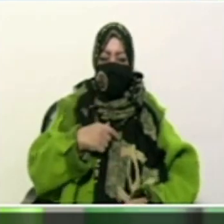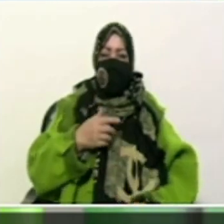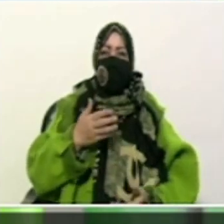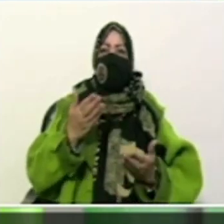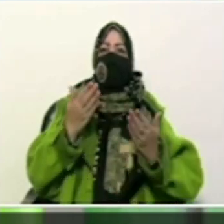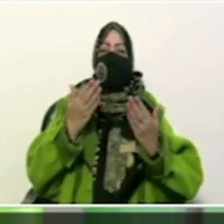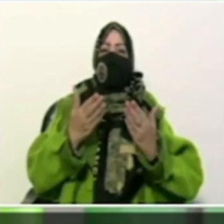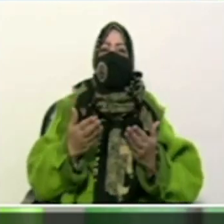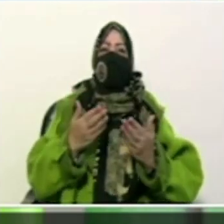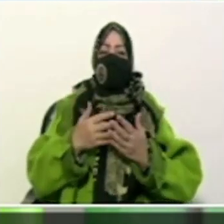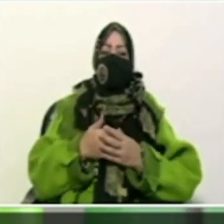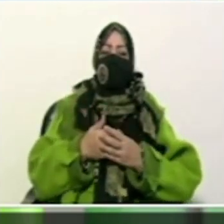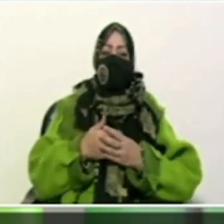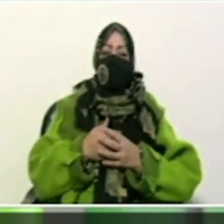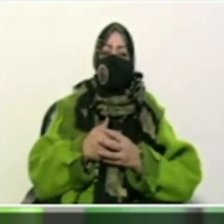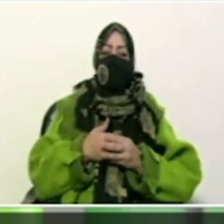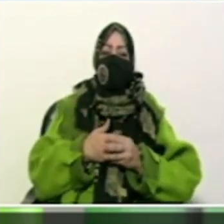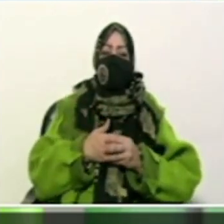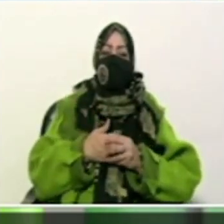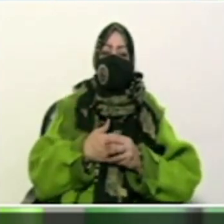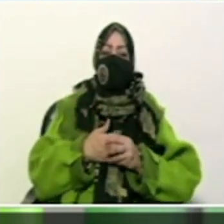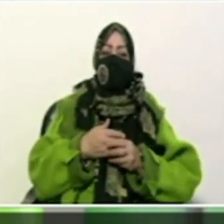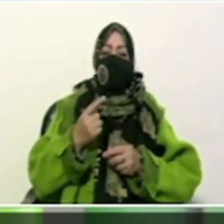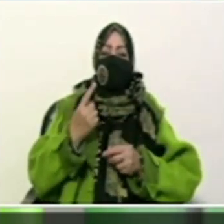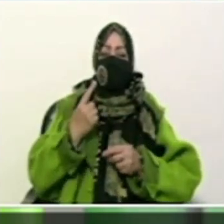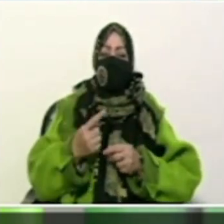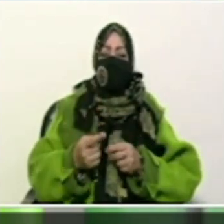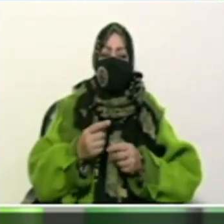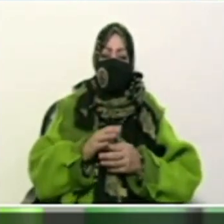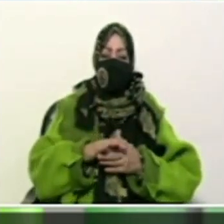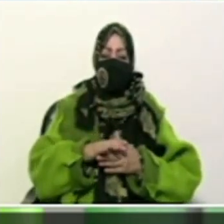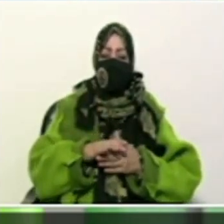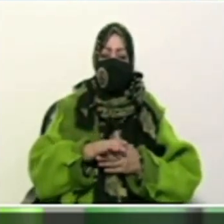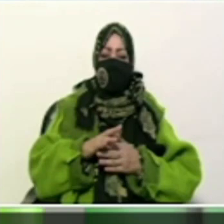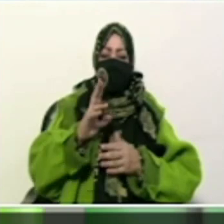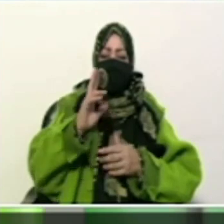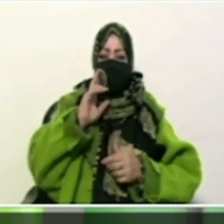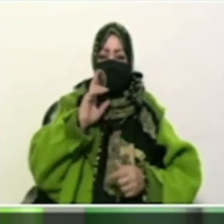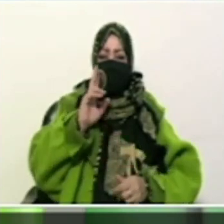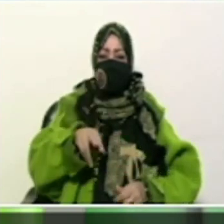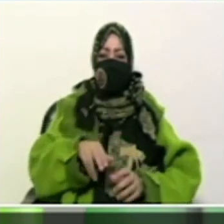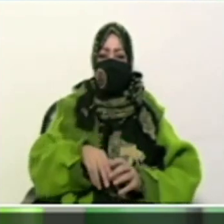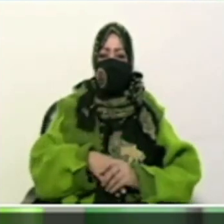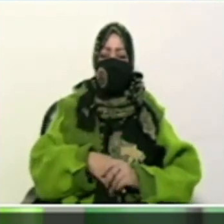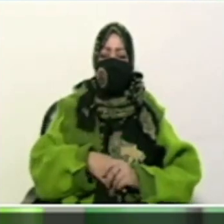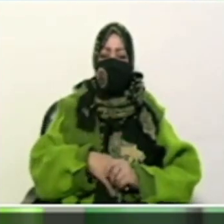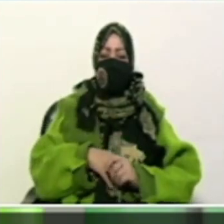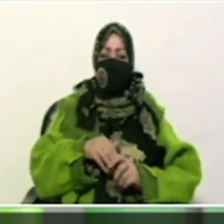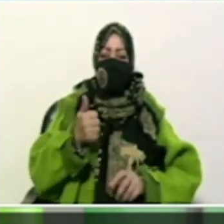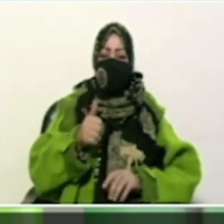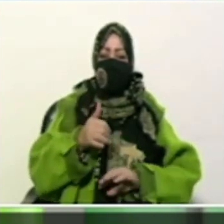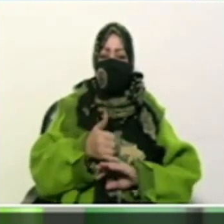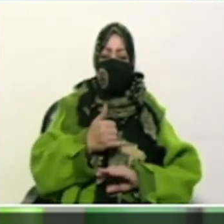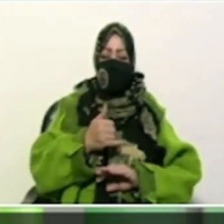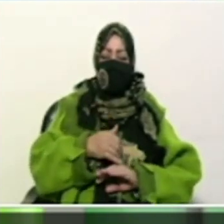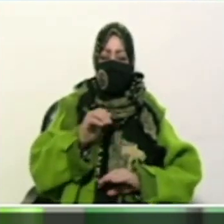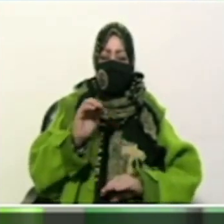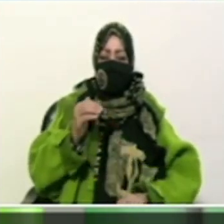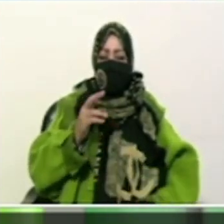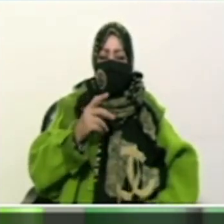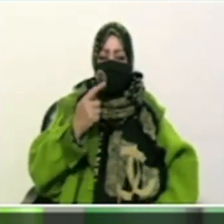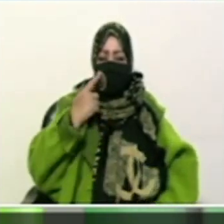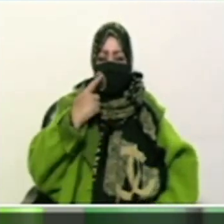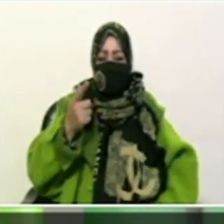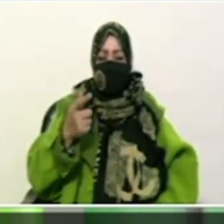فقال له الإمام ها هو بين يديك. ما مدى صحة هذه القصة يا شيخ علي؟ نعم،